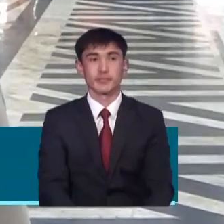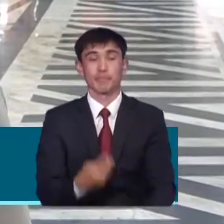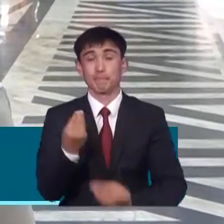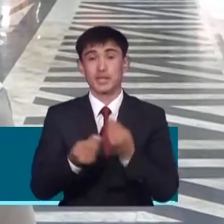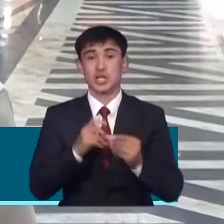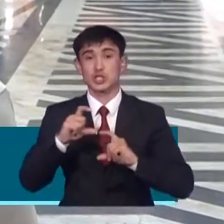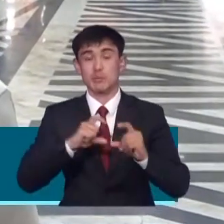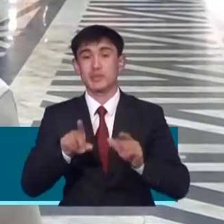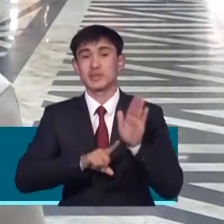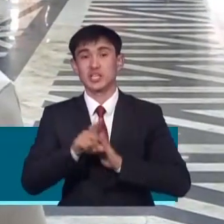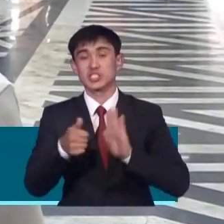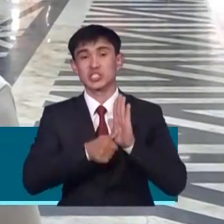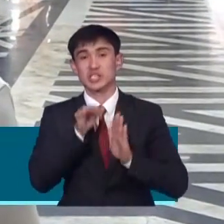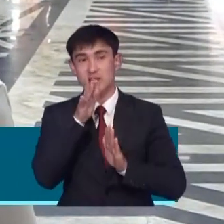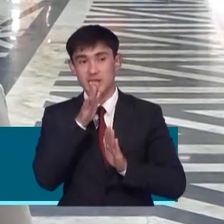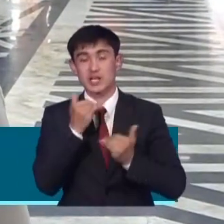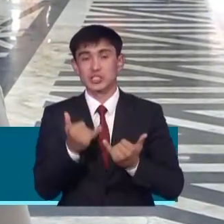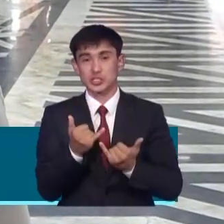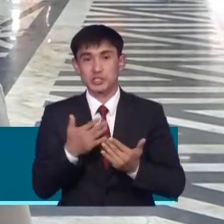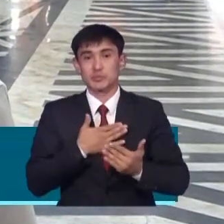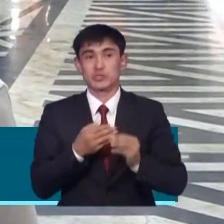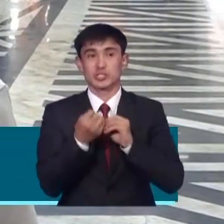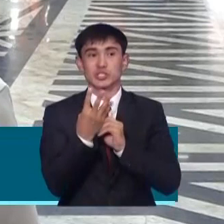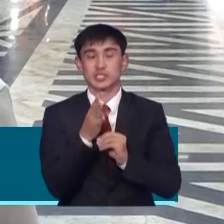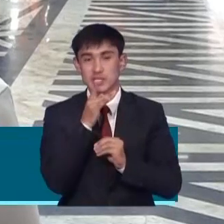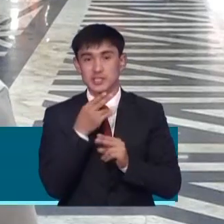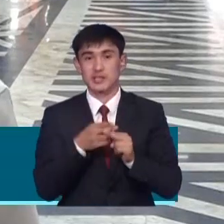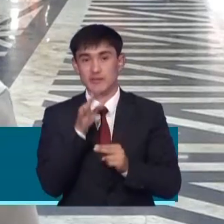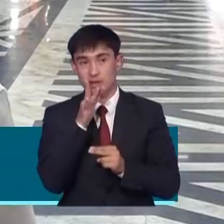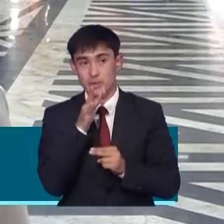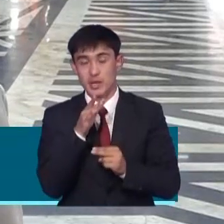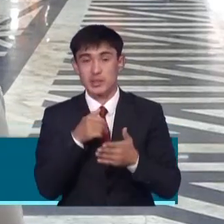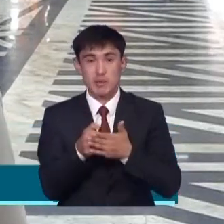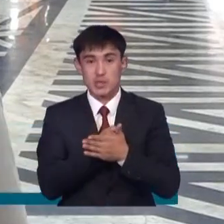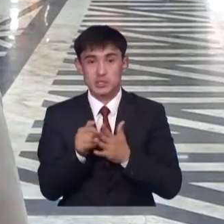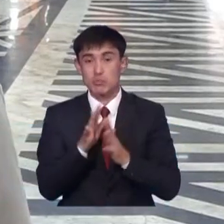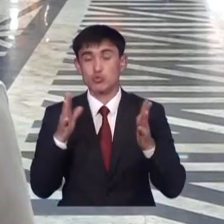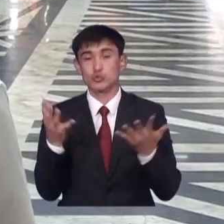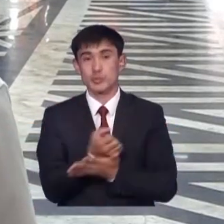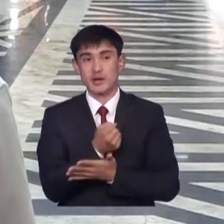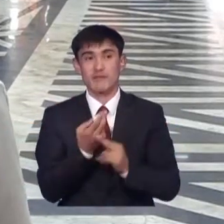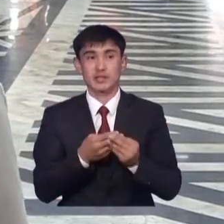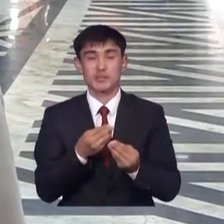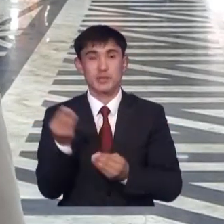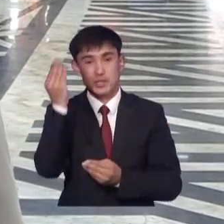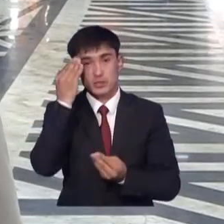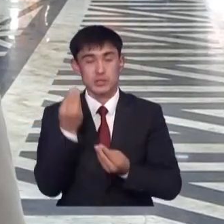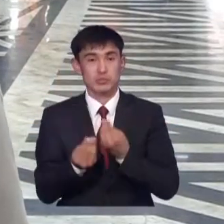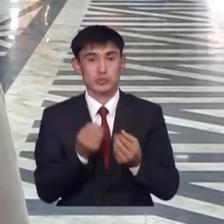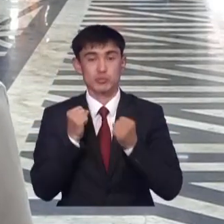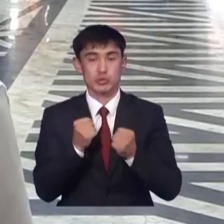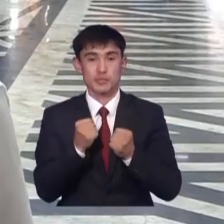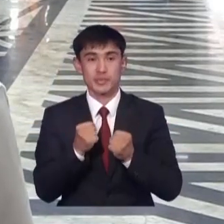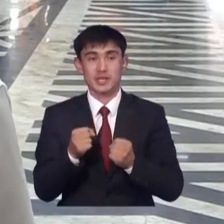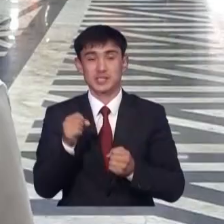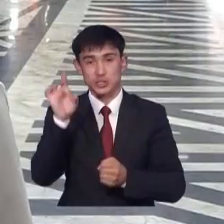Играть в шахматы я начал с 6 лет, а сейчас мне уже 14. За это время я добился немалых успехов в этом интеллектуальном виде спорта.